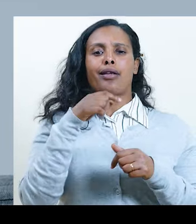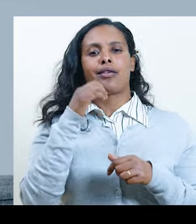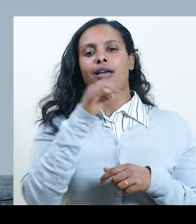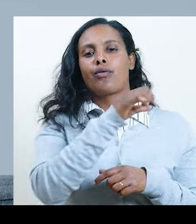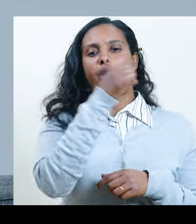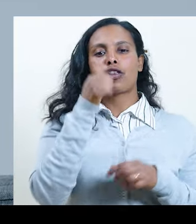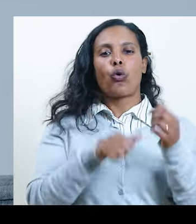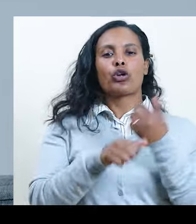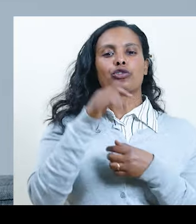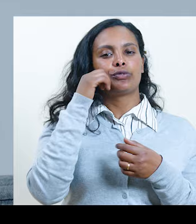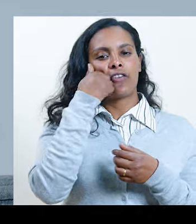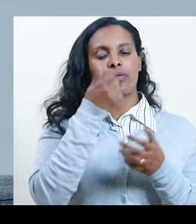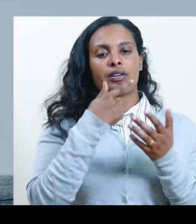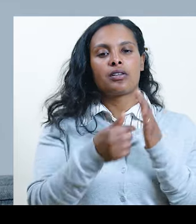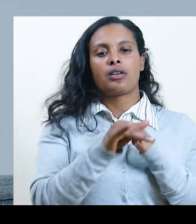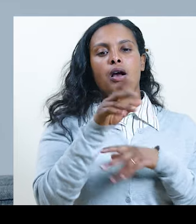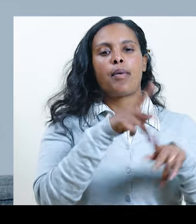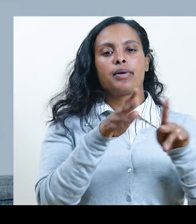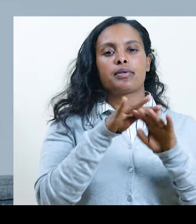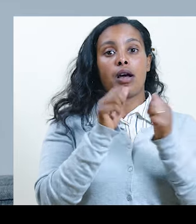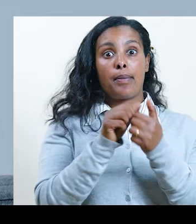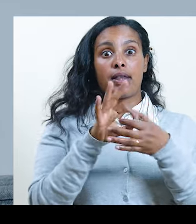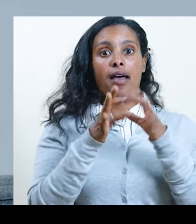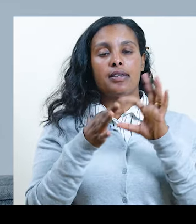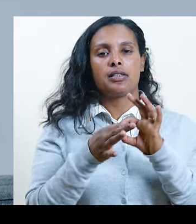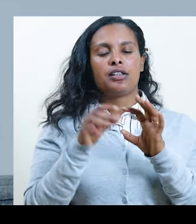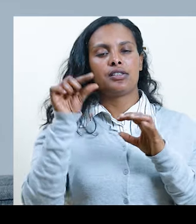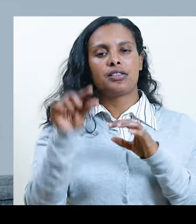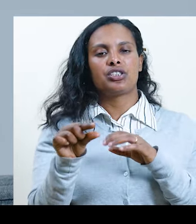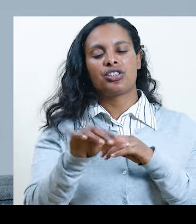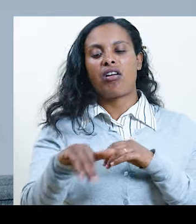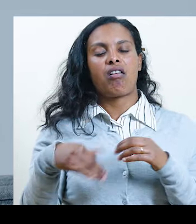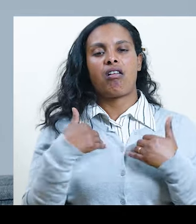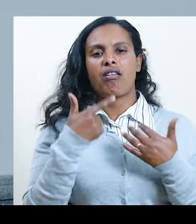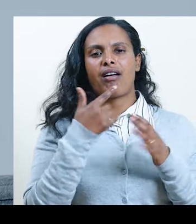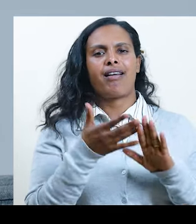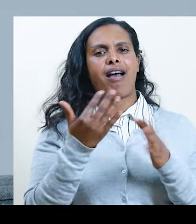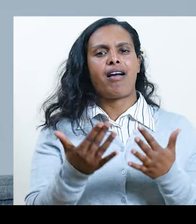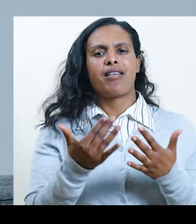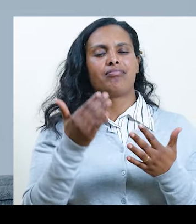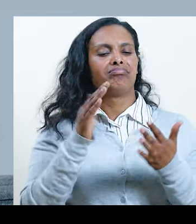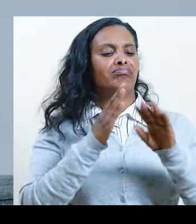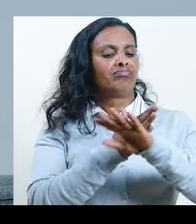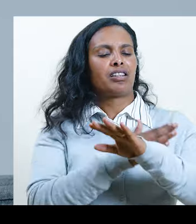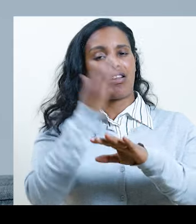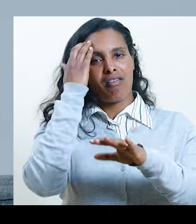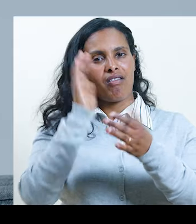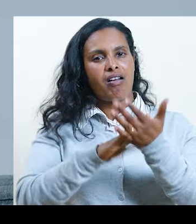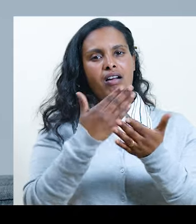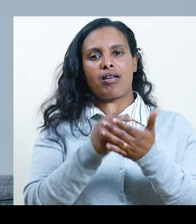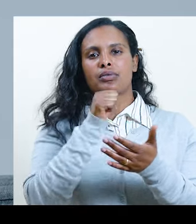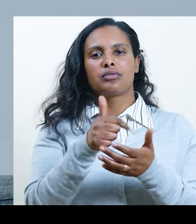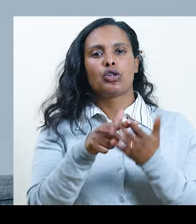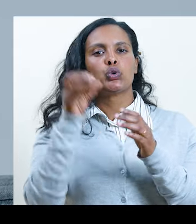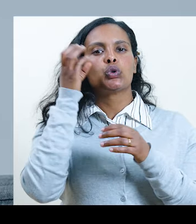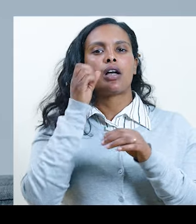ያልሆነ ነው ያለው። ይሄ ያው ቅድምም እንዳልሽው አንቺ ከማህበረሰብ ጋር በተያያዘ ትንሽ ይቀረናል፣ መንቃት ይቀረናል። ይህንን